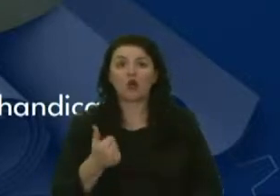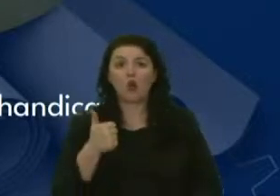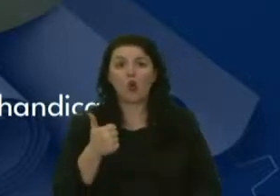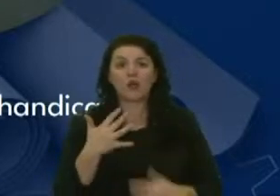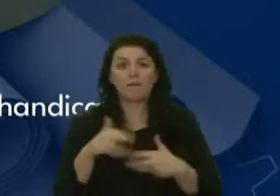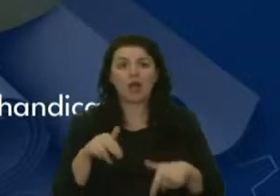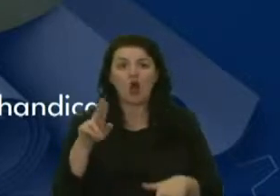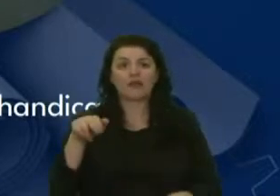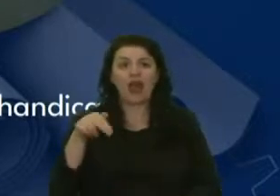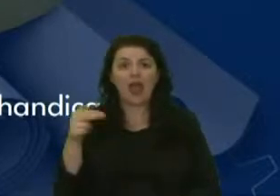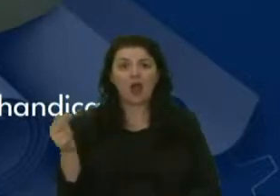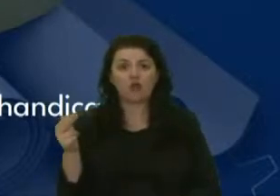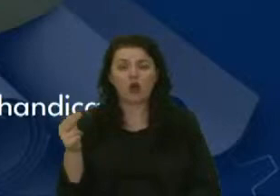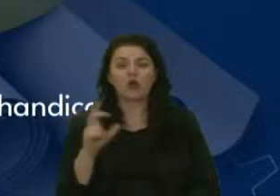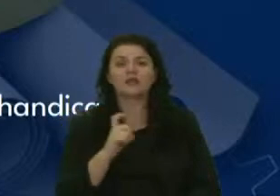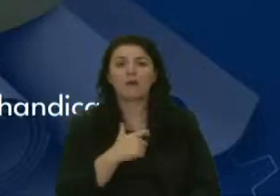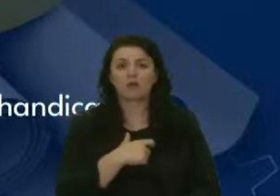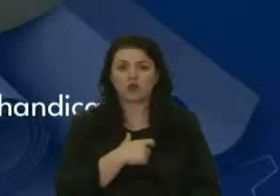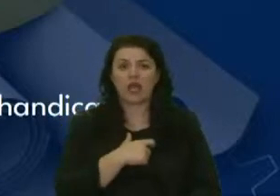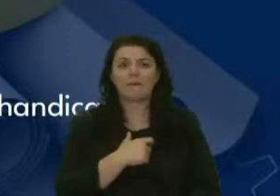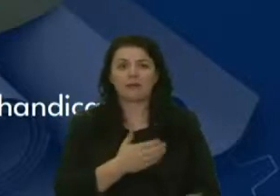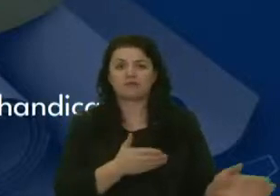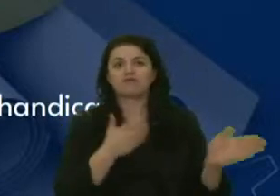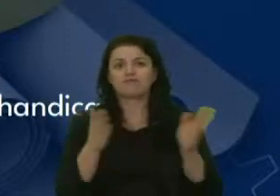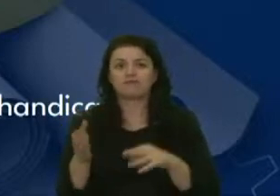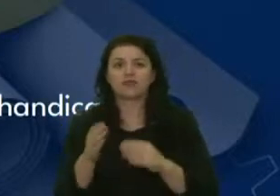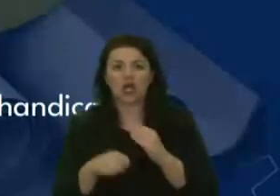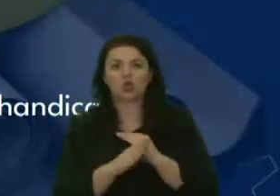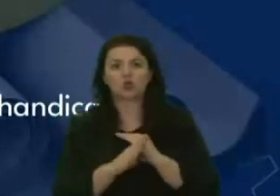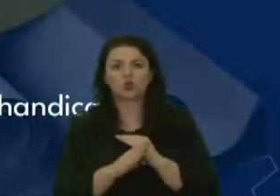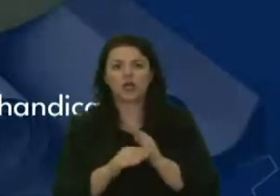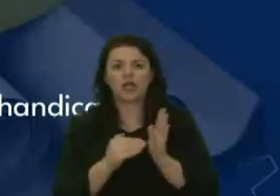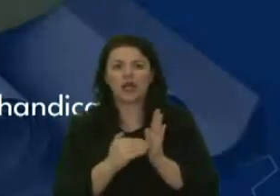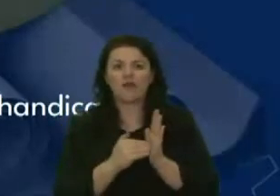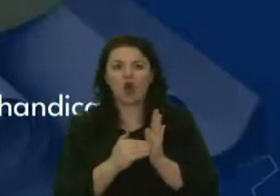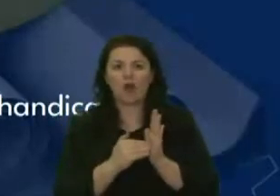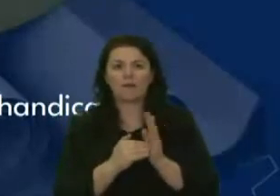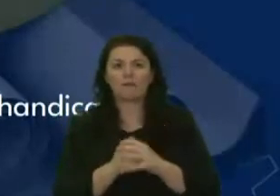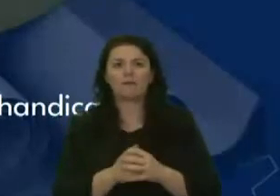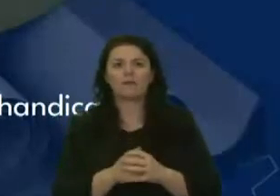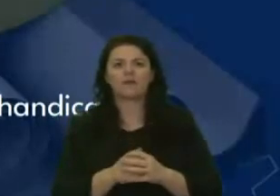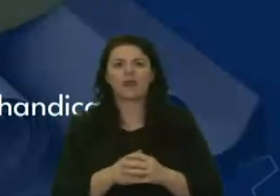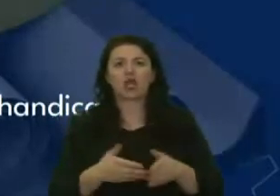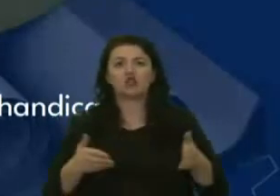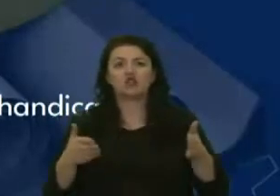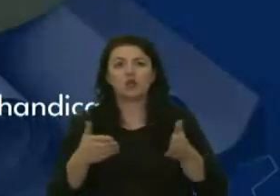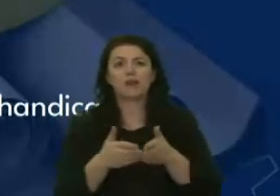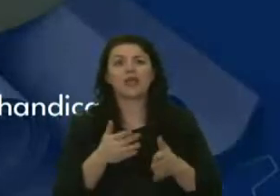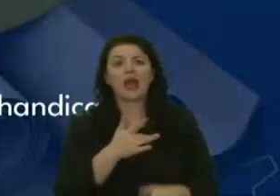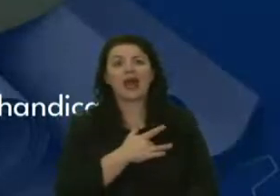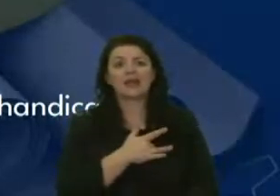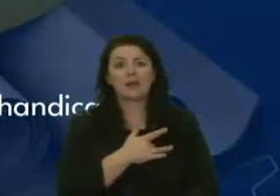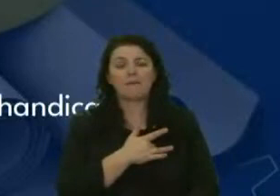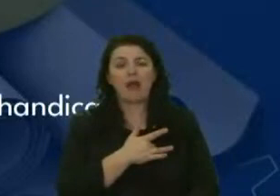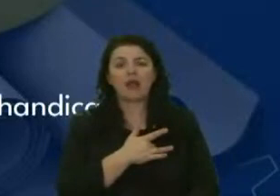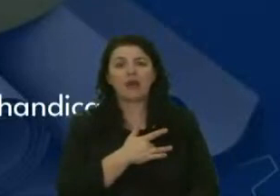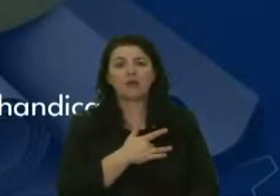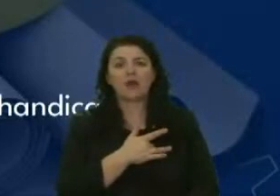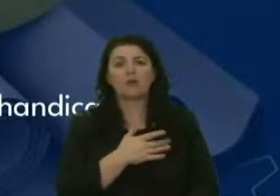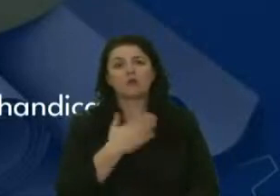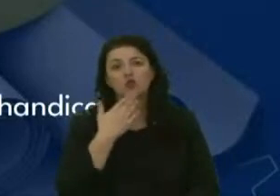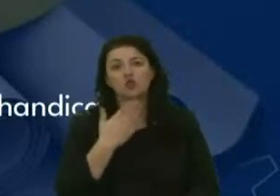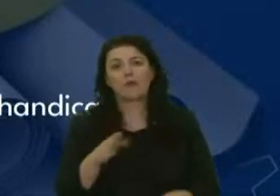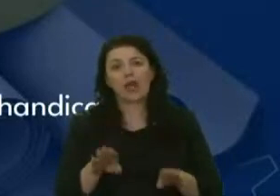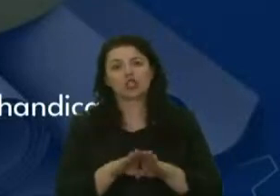1 milion de euro să putem să să venim în întâmpinare în unei asemenea nevoi acest imi pentru animale de compan despre care am vorbit Mulțumesc